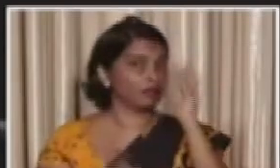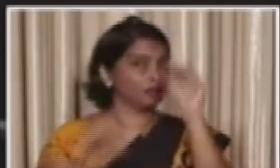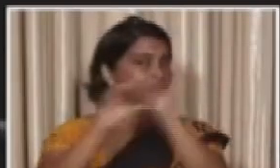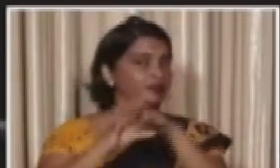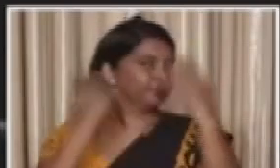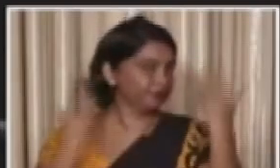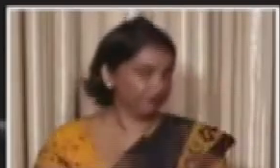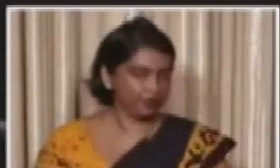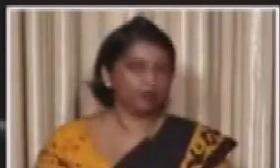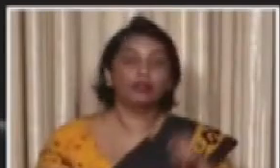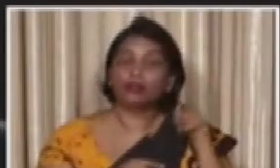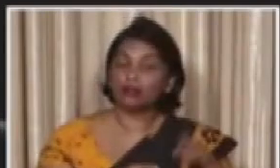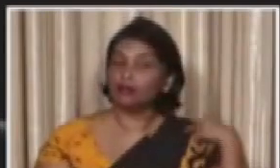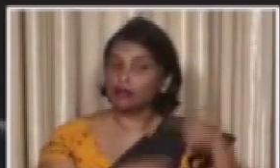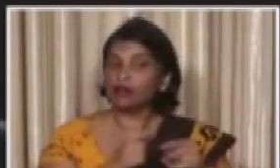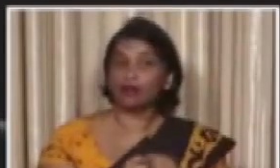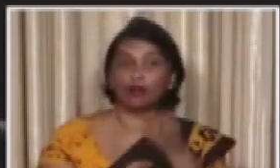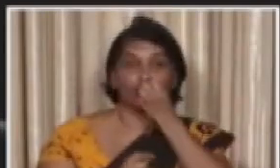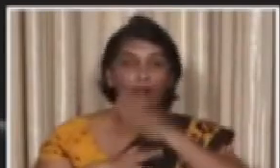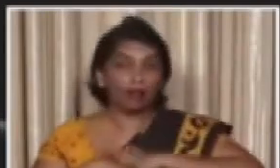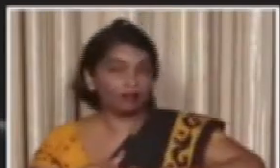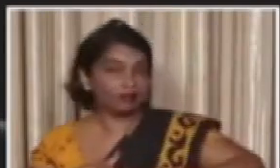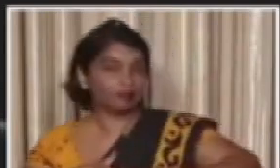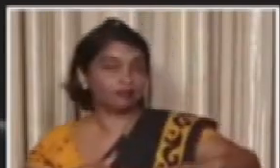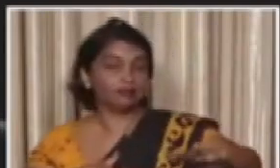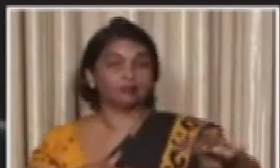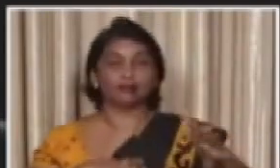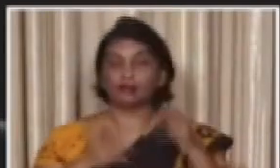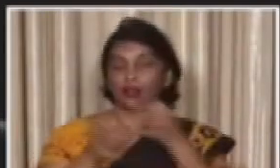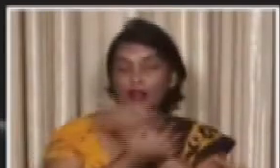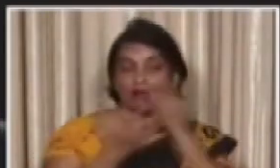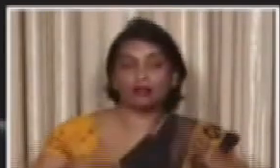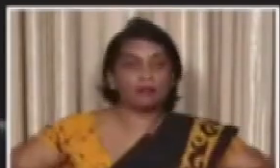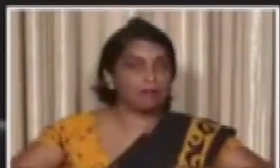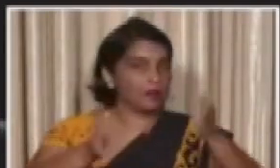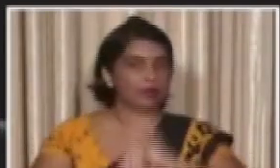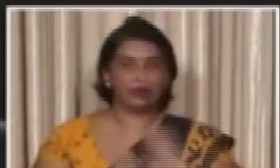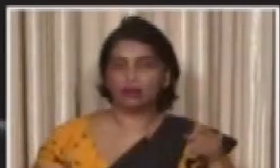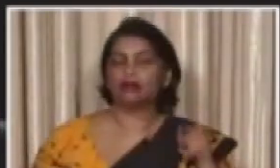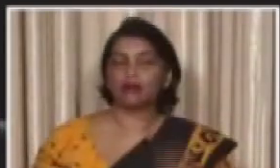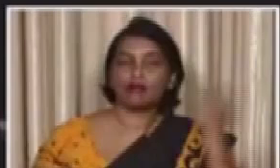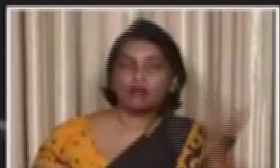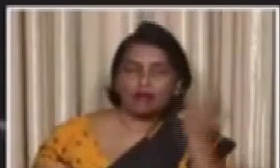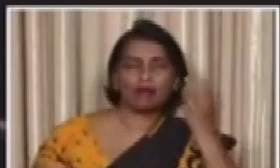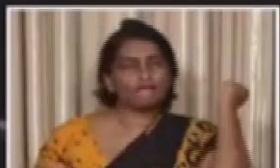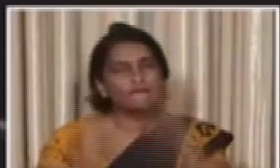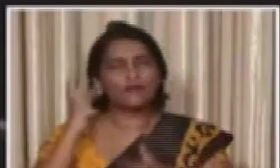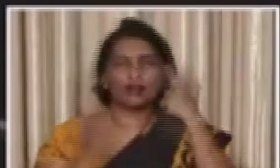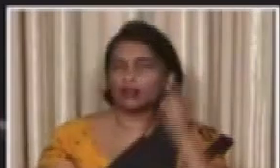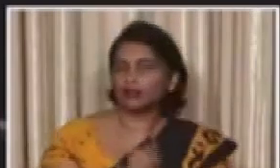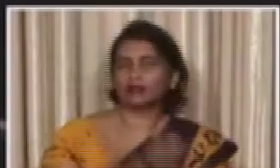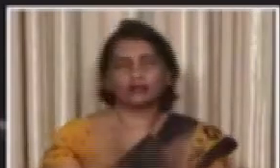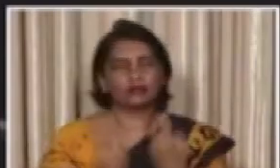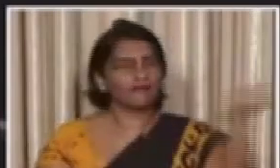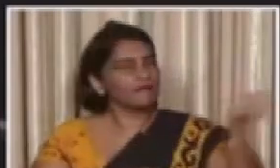පුටුවට ඇවිල්ලා. ඒ ගමනාවේ මල් පාවඩ සහිත සුන්දර මාවතක නොයි ගල් මුල් කටු පඳුරු